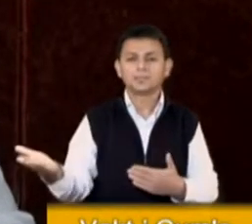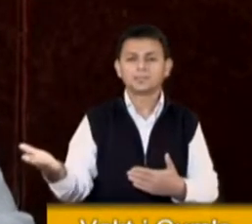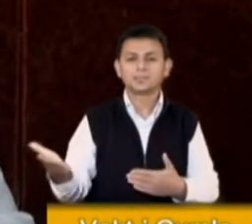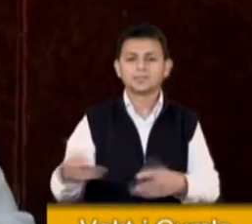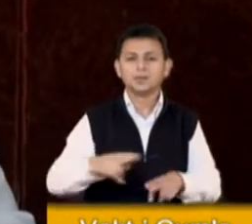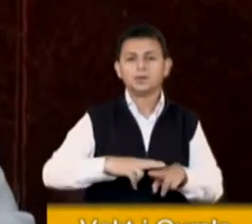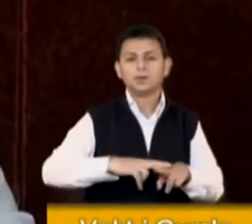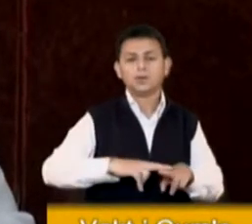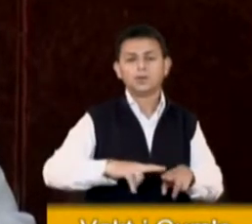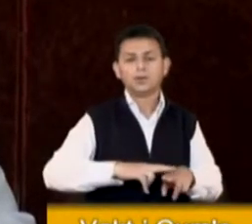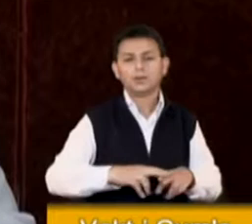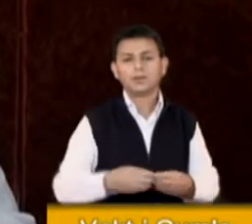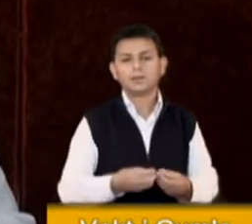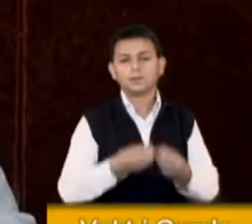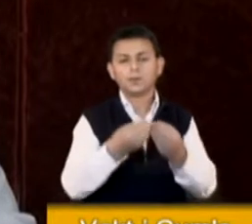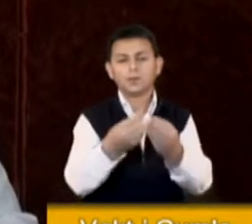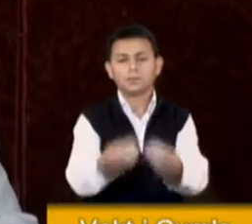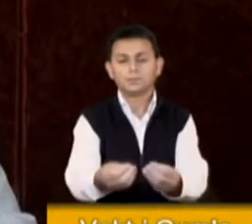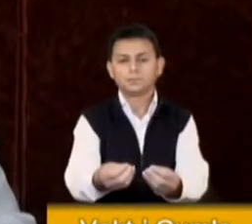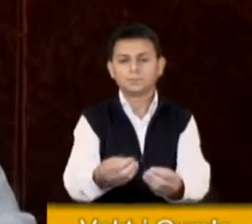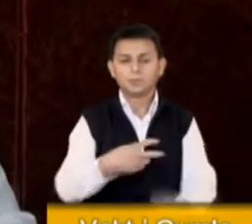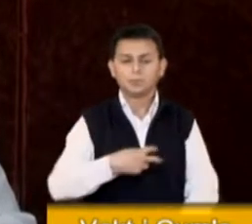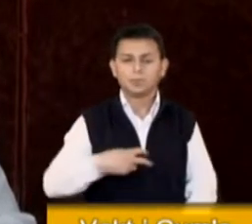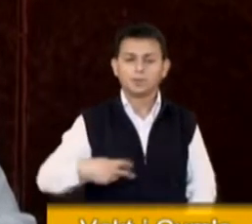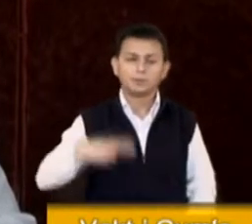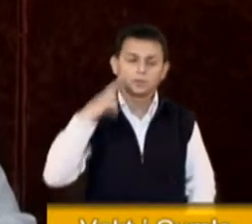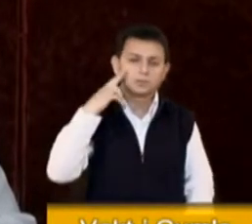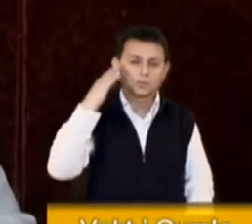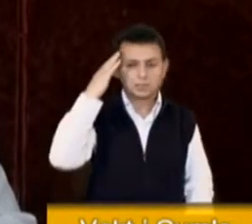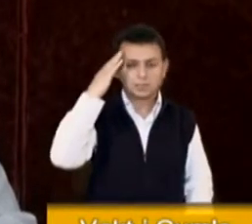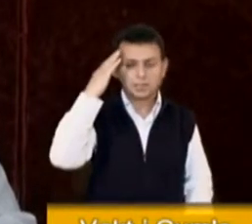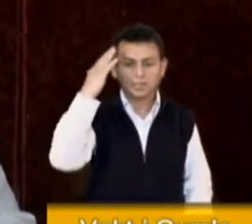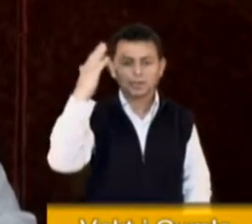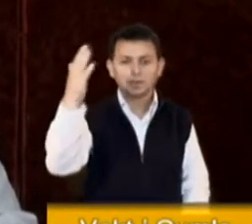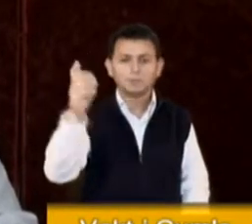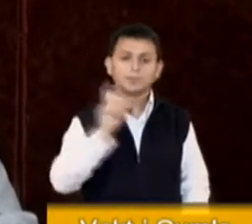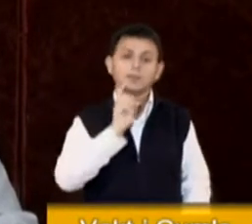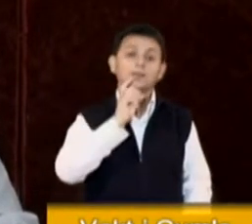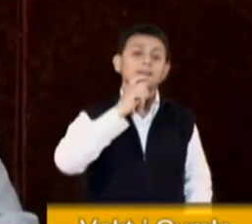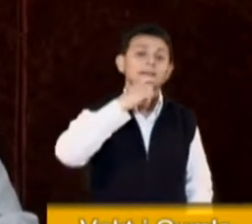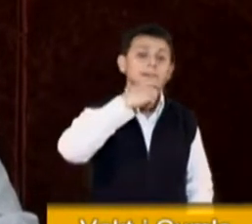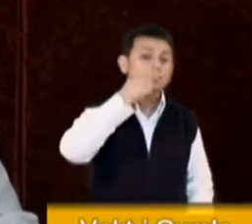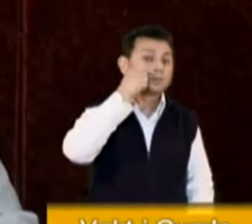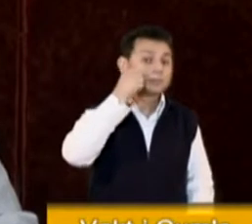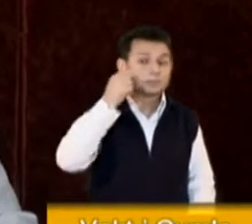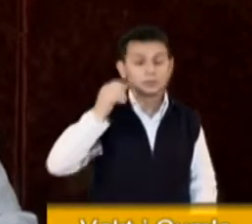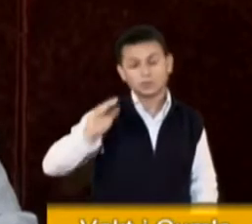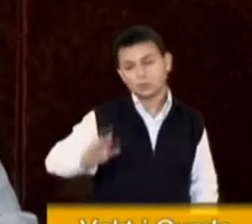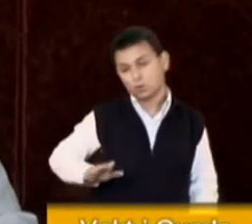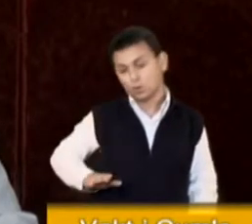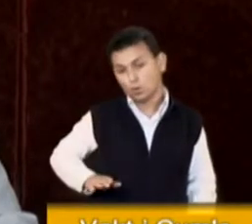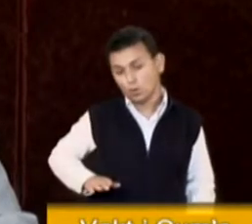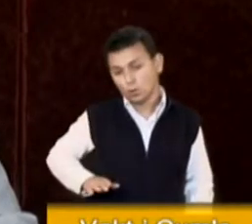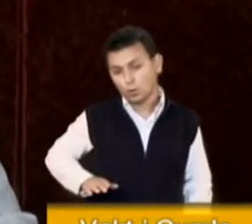istiyorum. Cafer bin Ebu Talip, Efendimiz sallallahu aleyhi ve sellemin amcasının oğlu, Hazreti